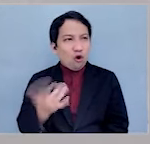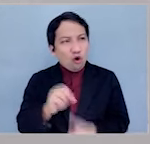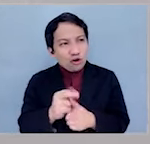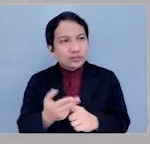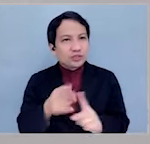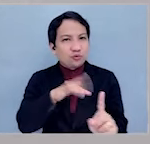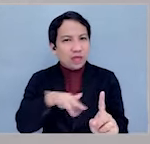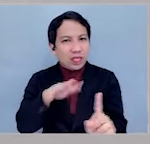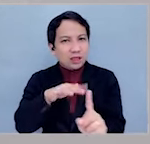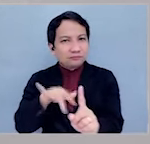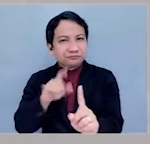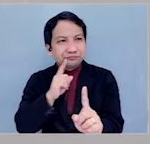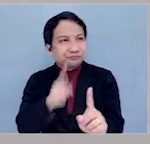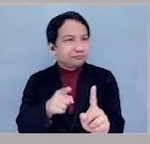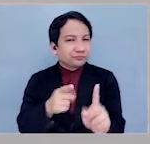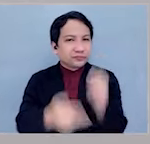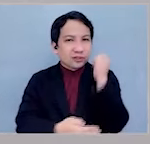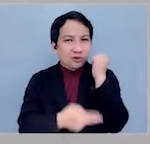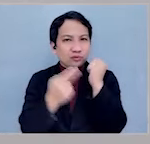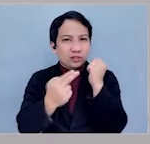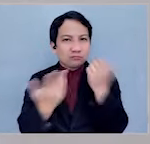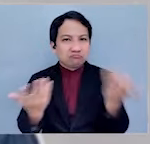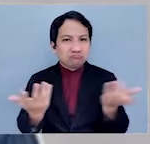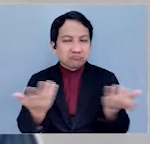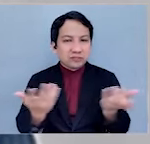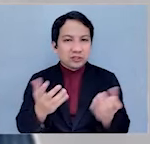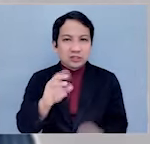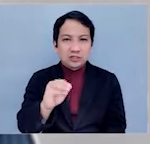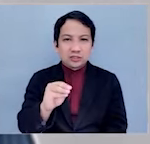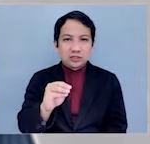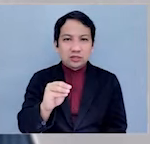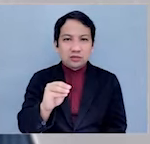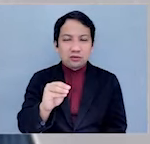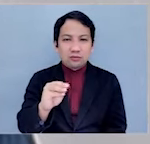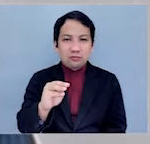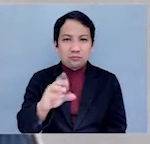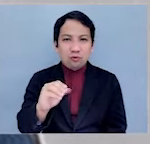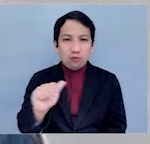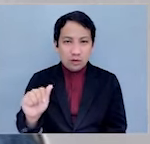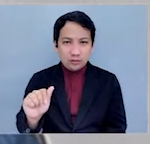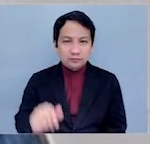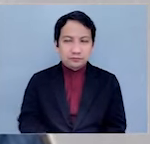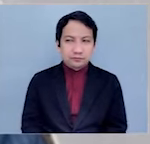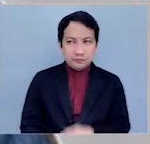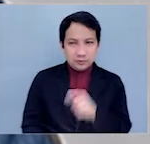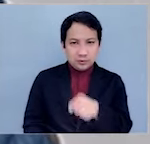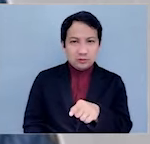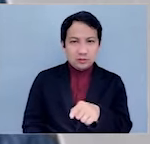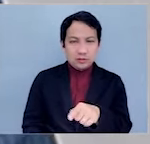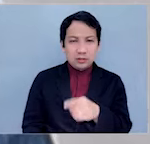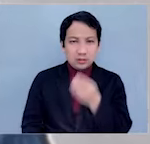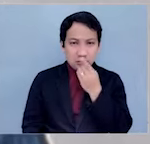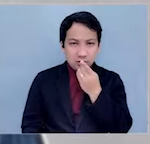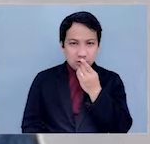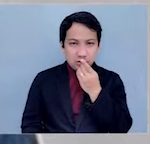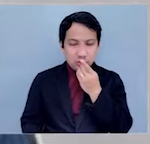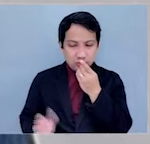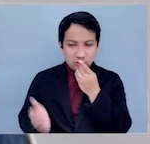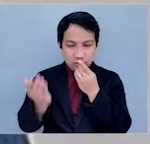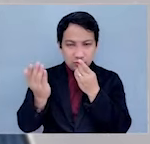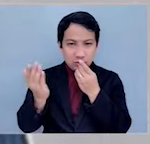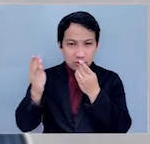May hotel sa Moa area kung saan nag-dinner up to early morning kasi yung dinner, kwentuhan,